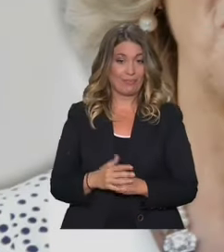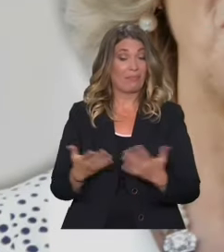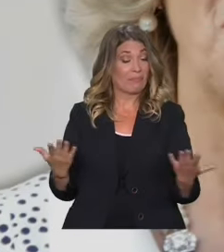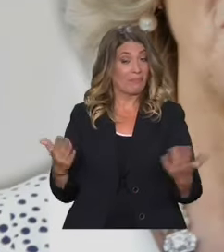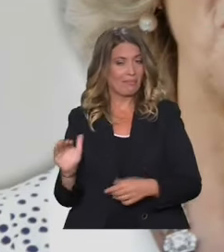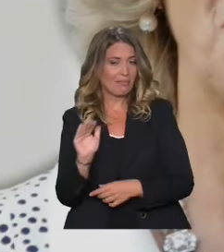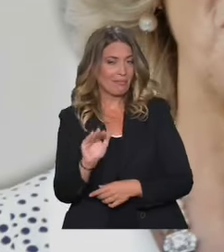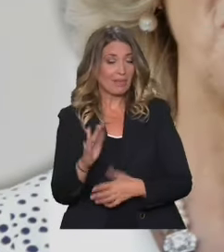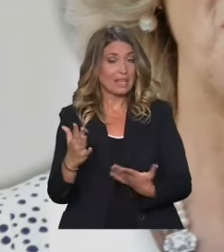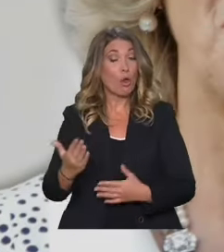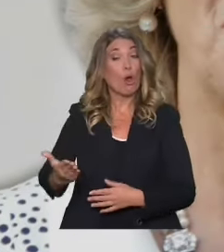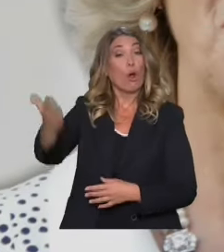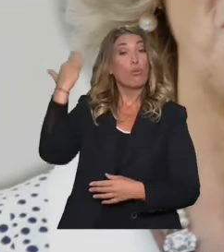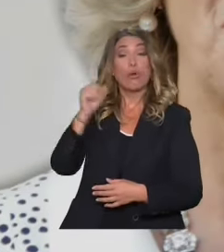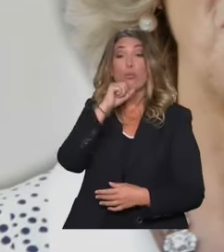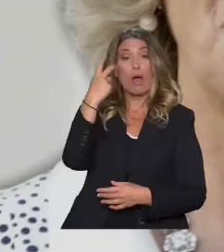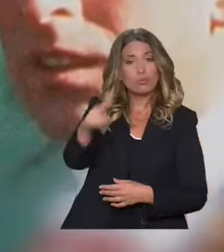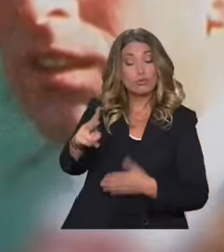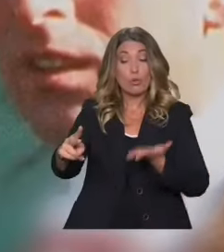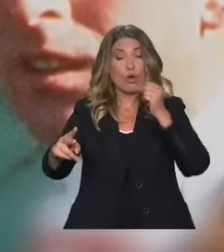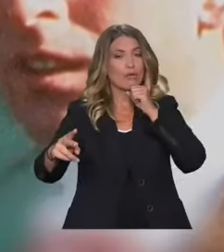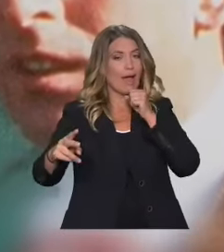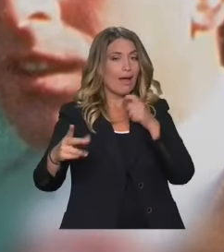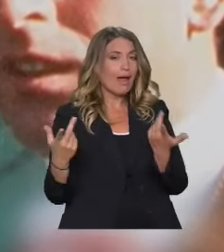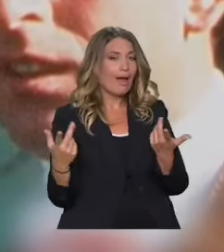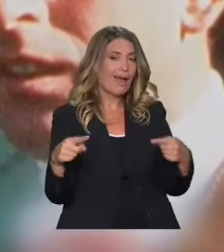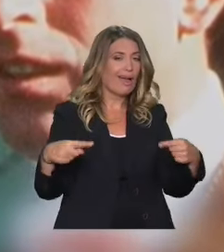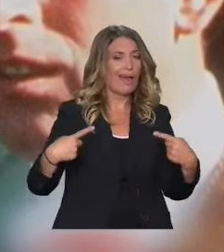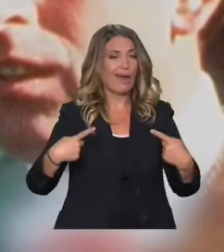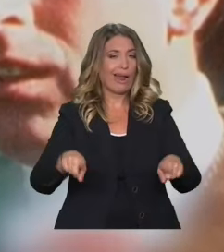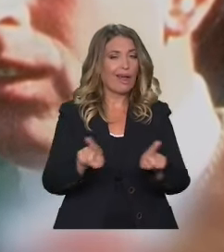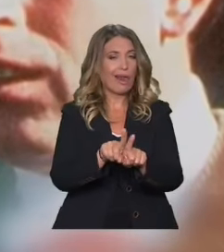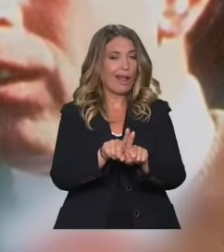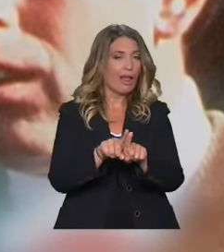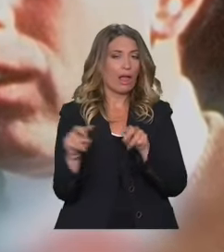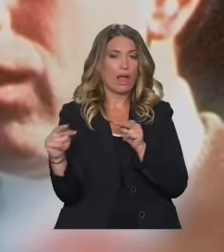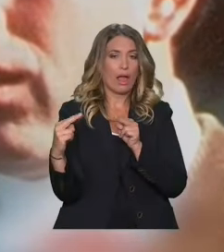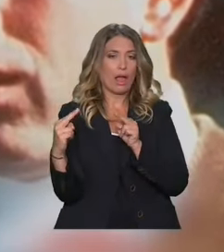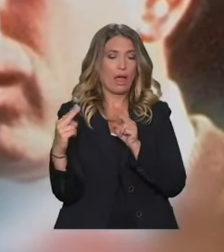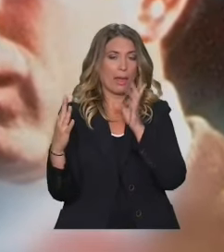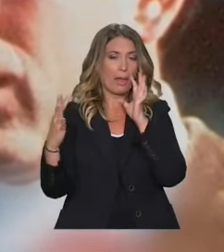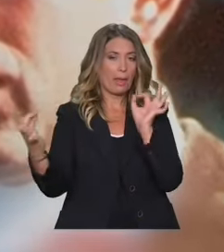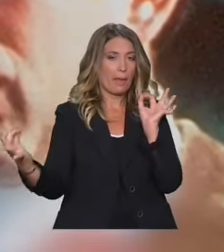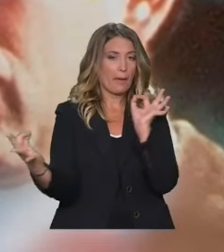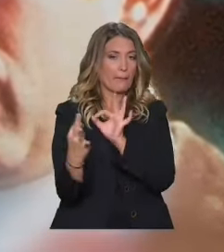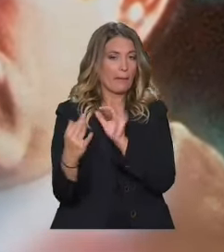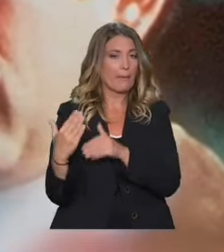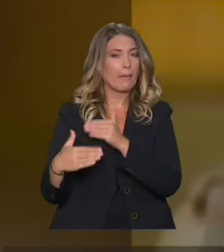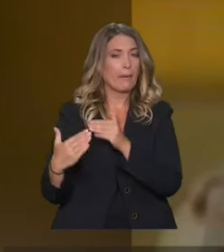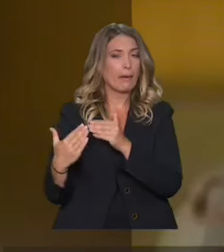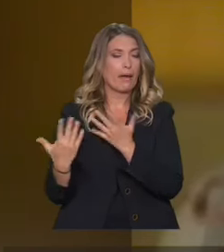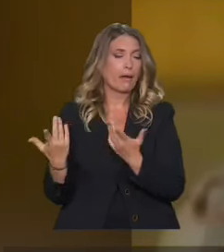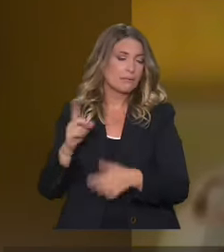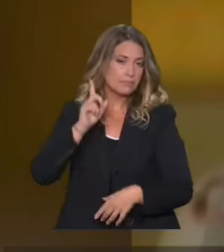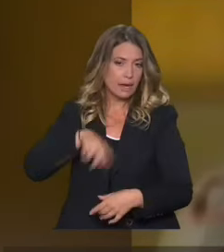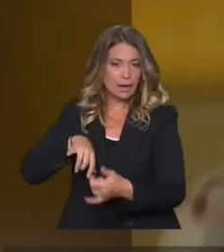ήταν εραστές. Τι λες γι' αυτό? Αυτή η ερώτηση έμελε να ξεκινήσει ένα θυελώδη έρωτα. Μια σχέση που στην πορεία έγινε παράνομη. Did